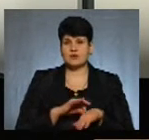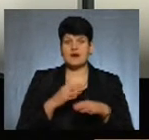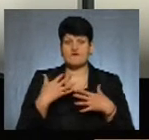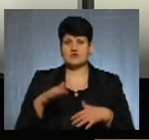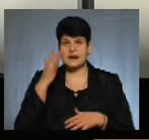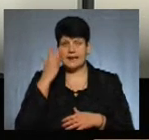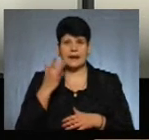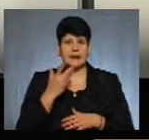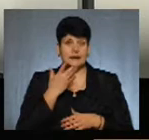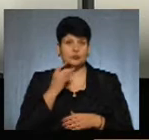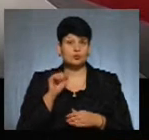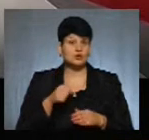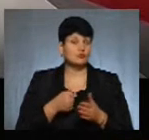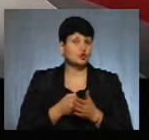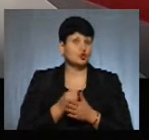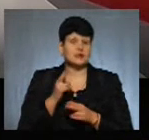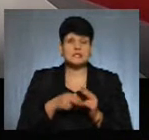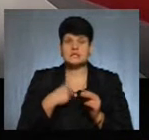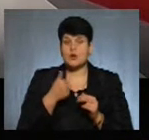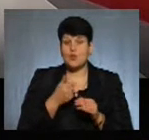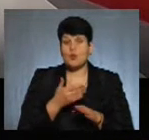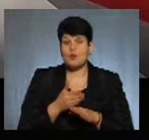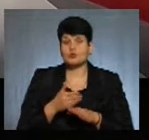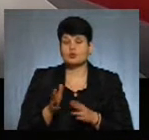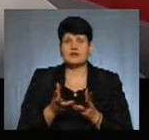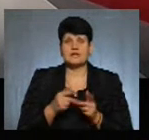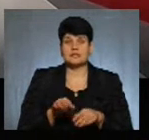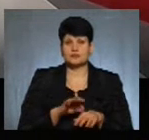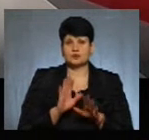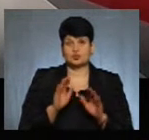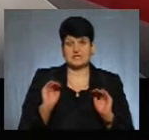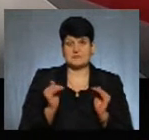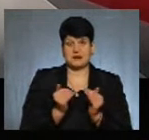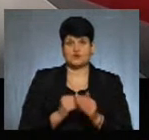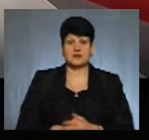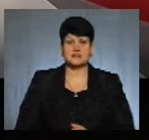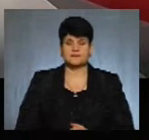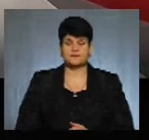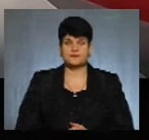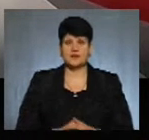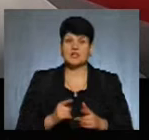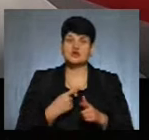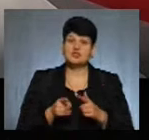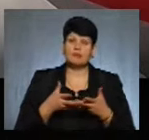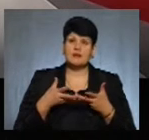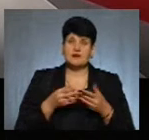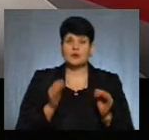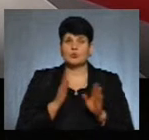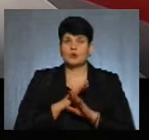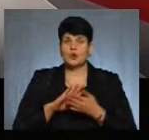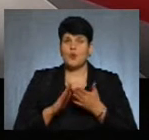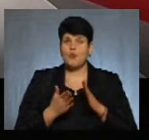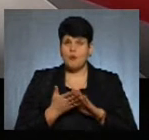вже літо, можливо, до кінця року поступово кількість хворих буде зменшуватися. Чи впливають погодні умови